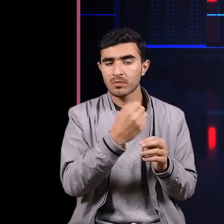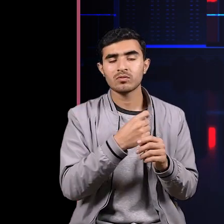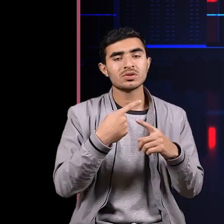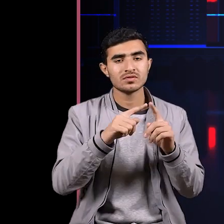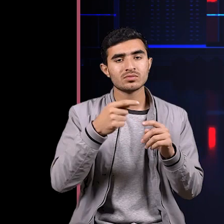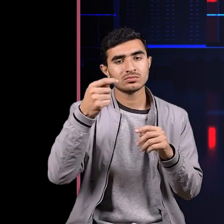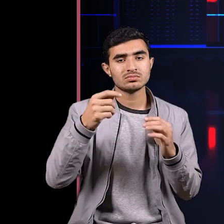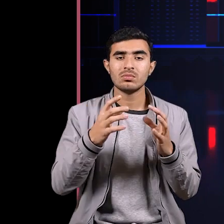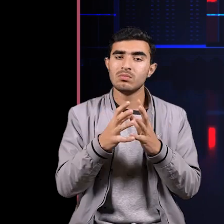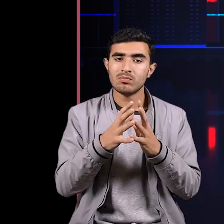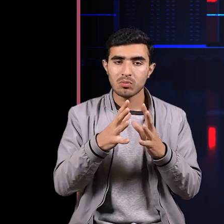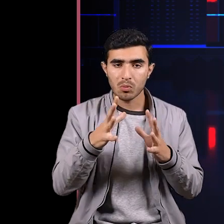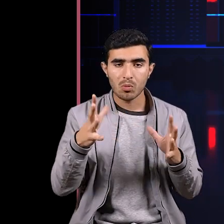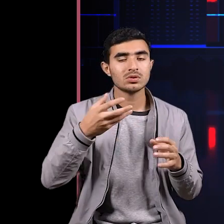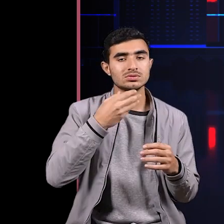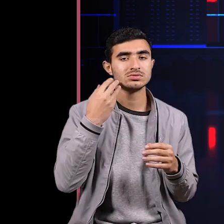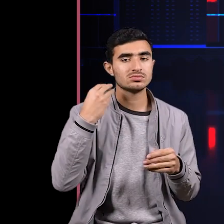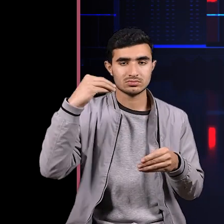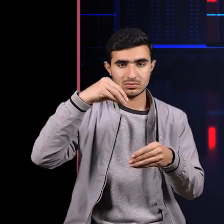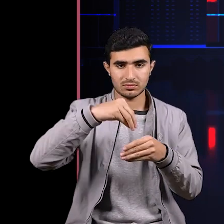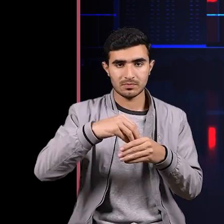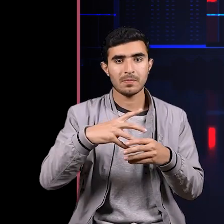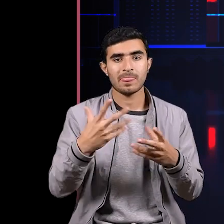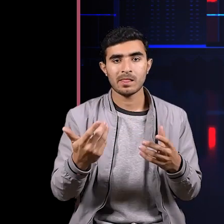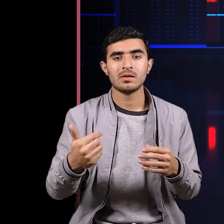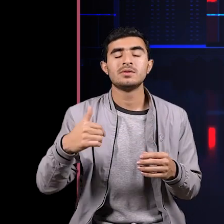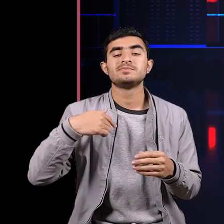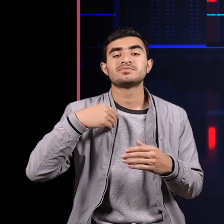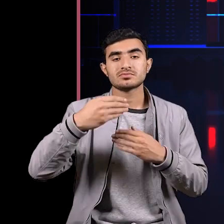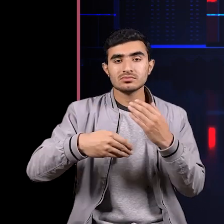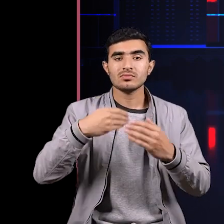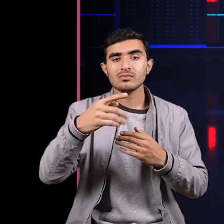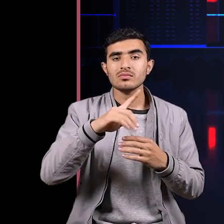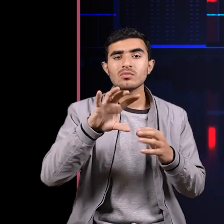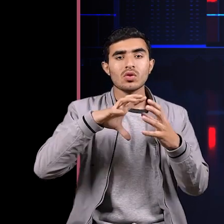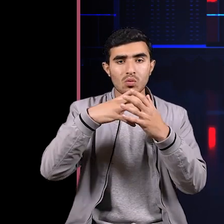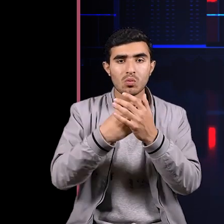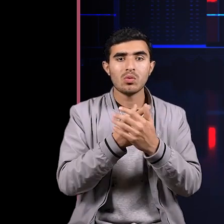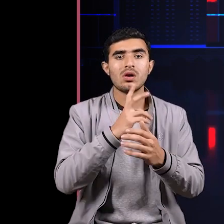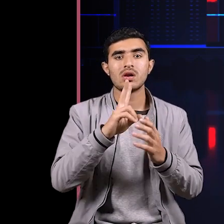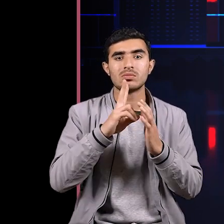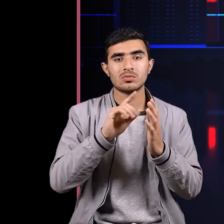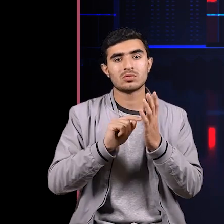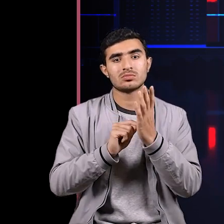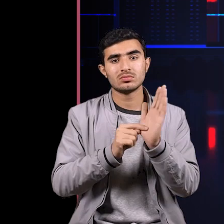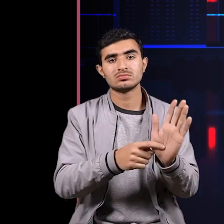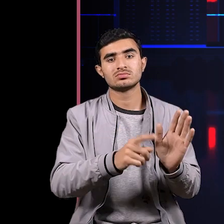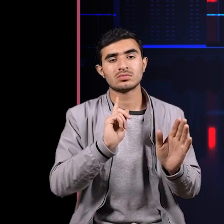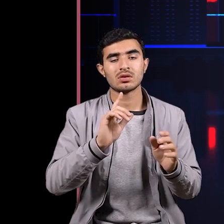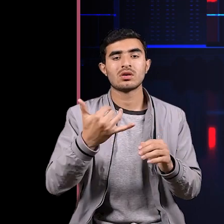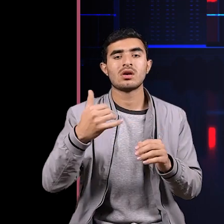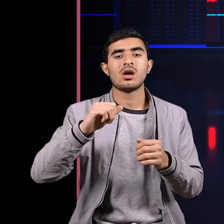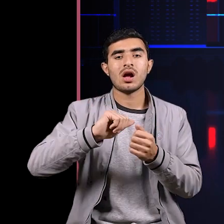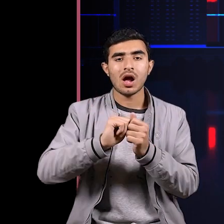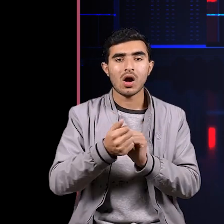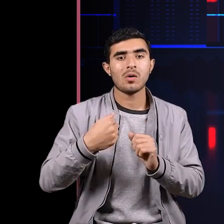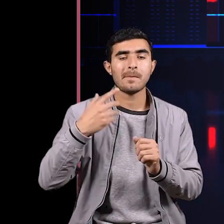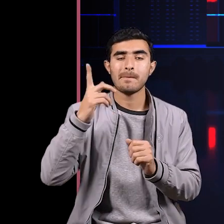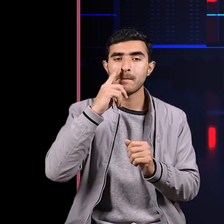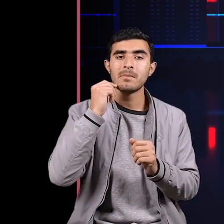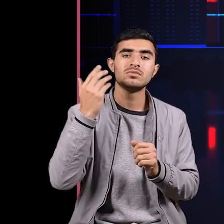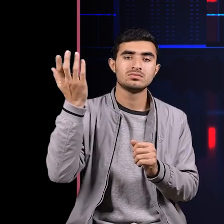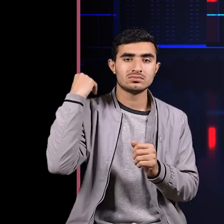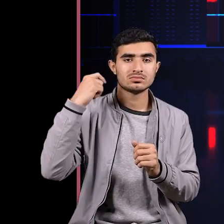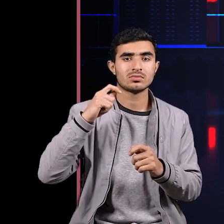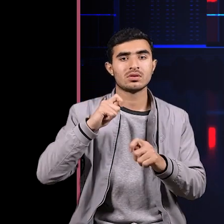ज़रूरत है। वो सारी बातें जो आज हम डिस्कस करते हैं या दुनिया डिस्कस करती है, जब भी कोई रिसर्च की बात हो, कोई ऐसे मामलात हो,